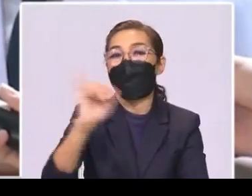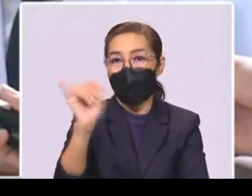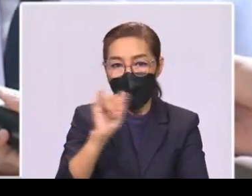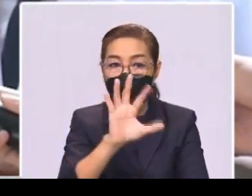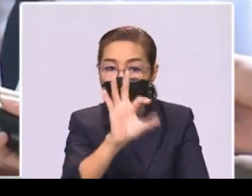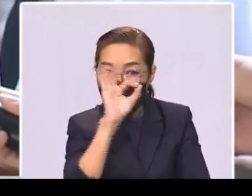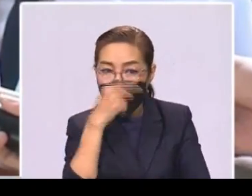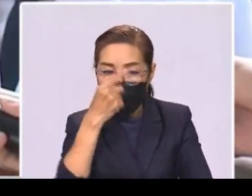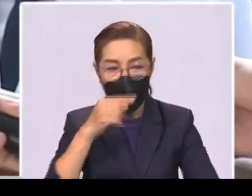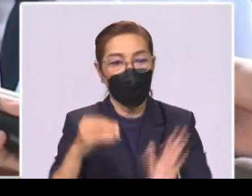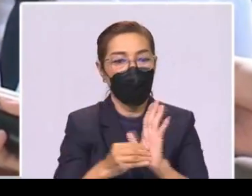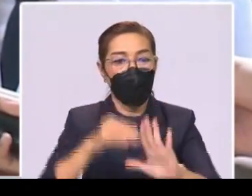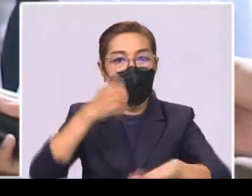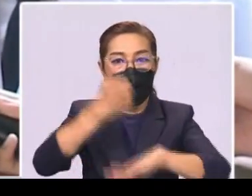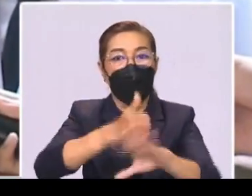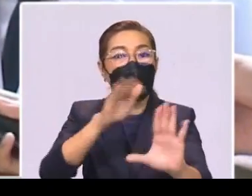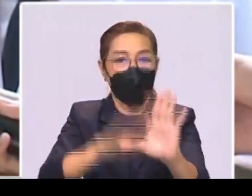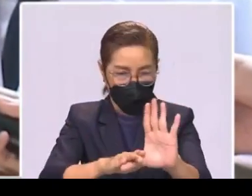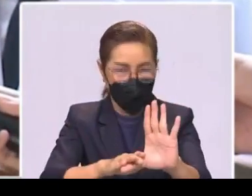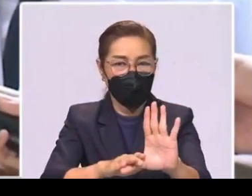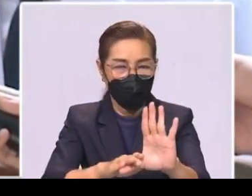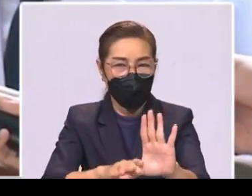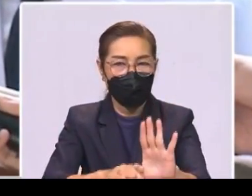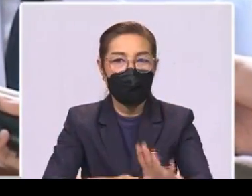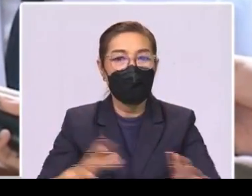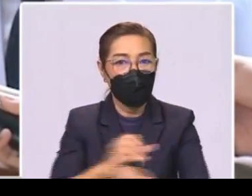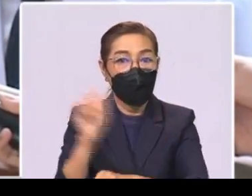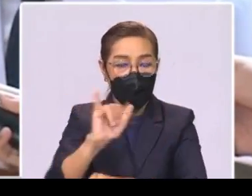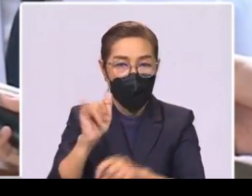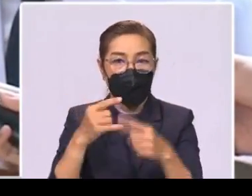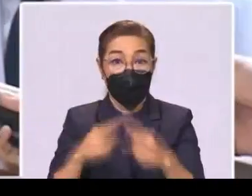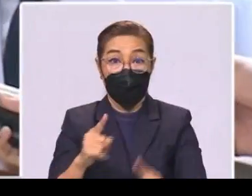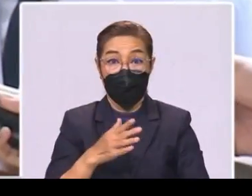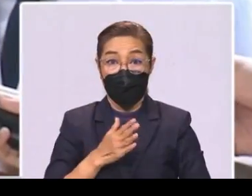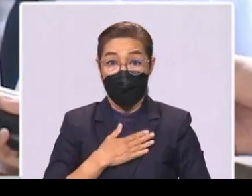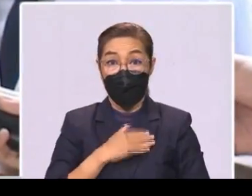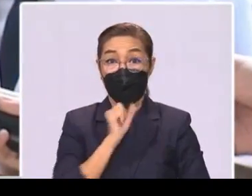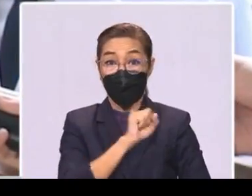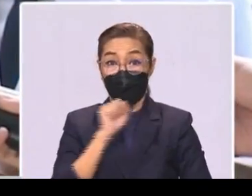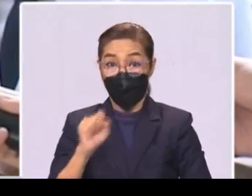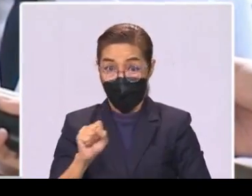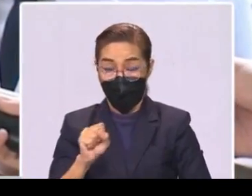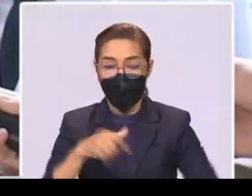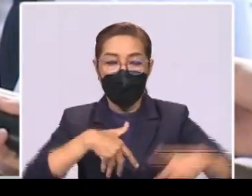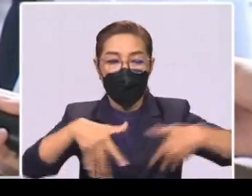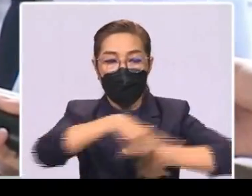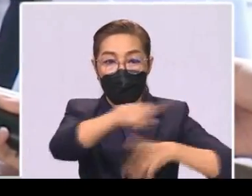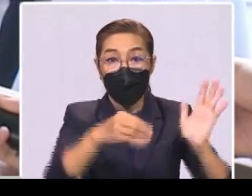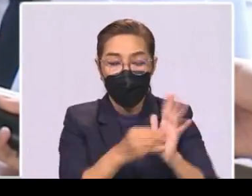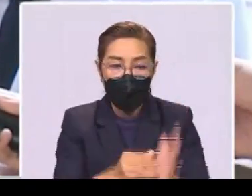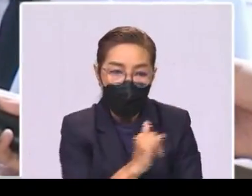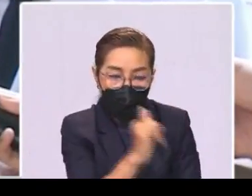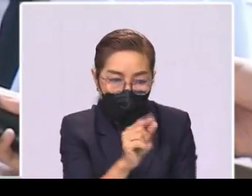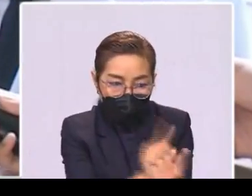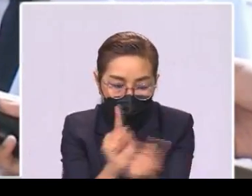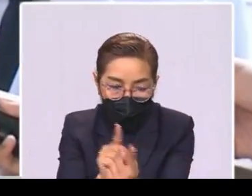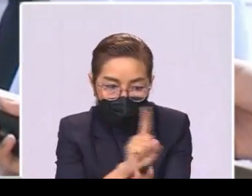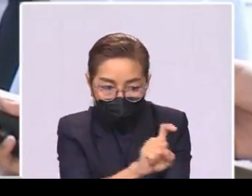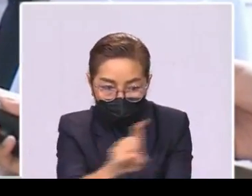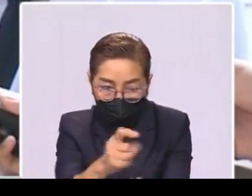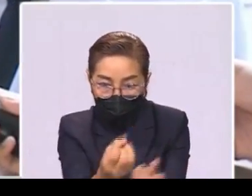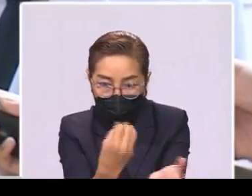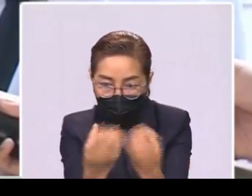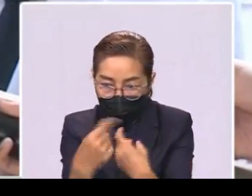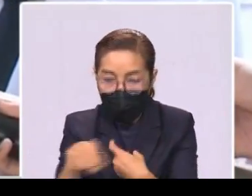กทมแต่ยอมรับจากการลงพื้นที่ของสสและคณะทำงานภาคกทมชื่อของผู้ว่าหมูป่าเป็น